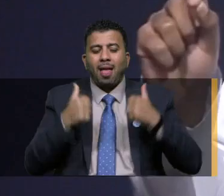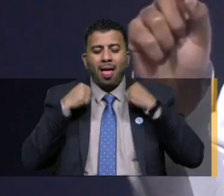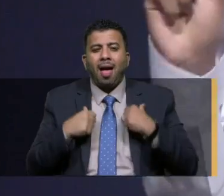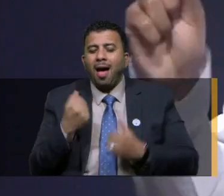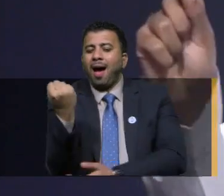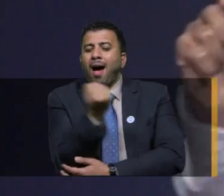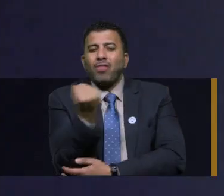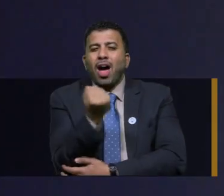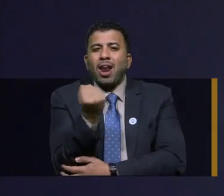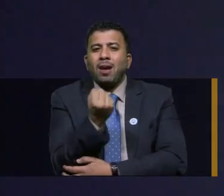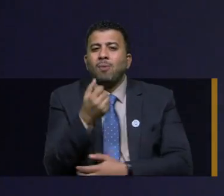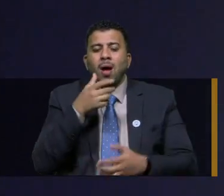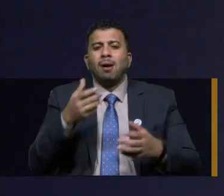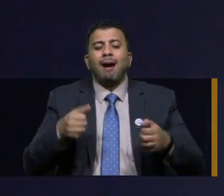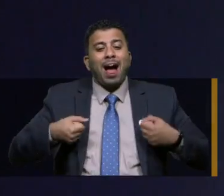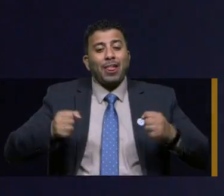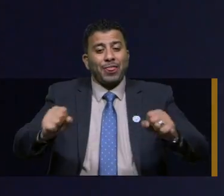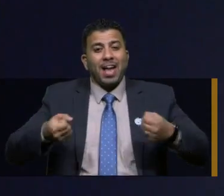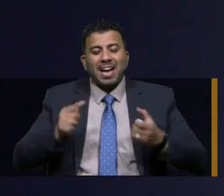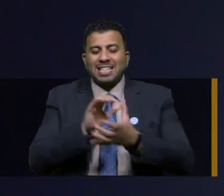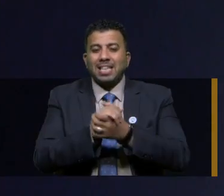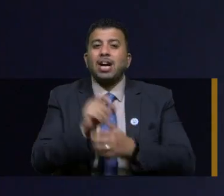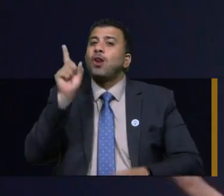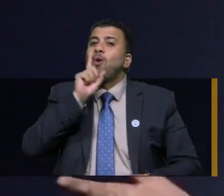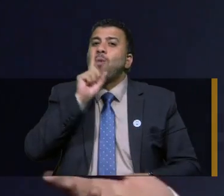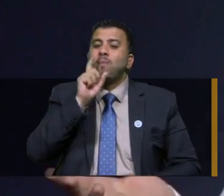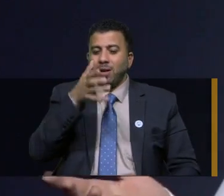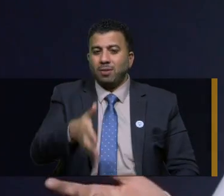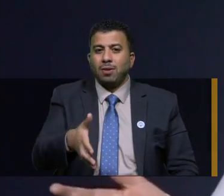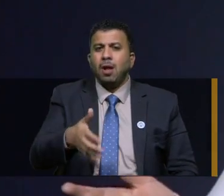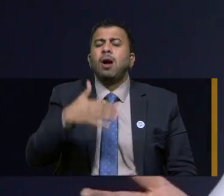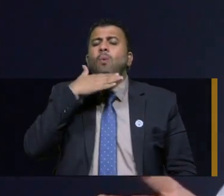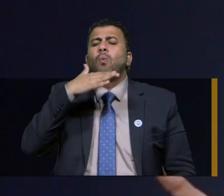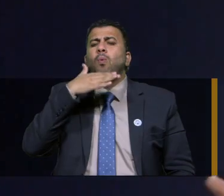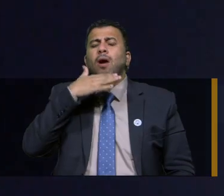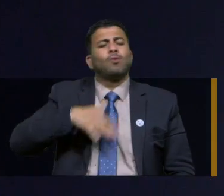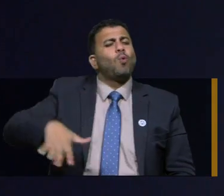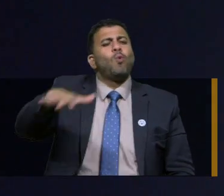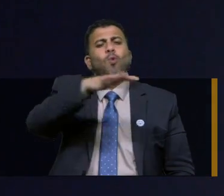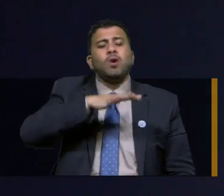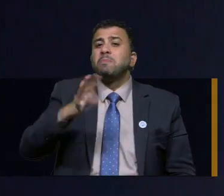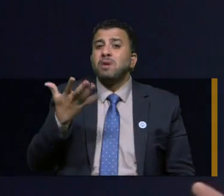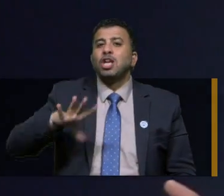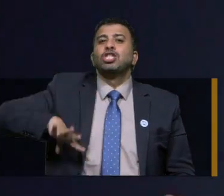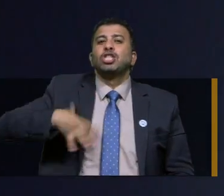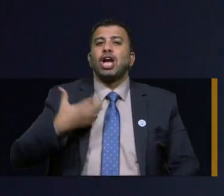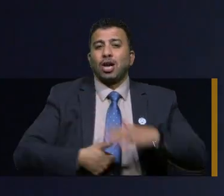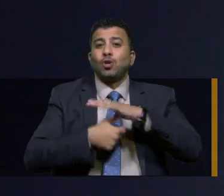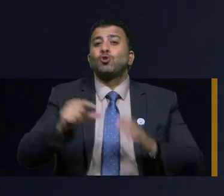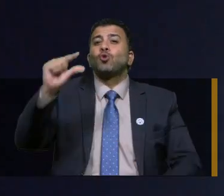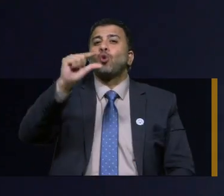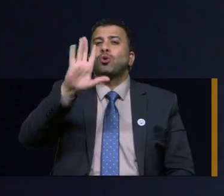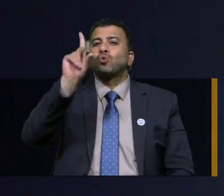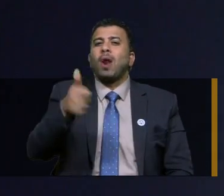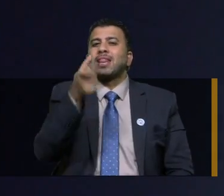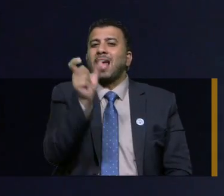حضانات وحدائق صديقة للأم والطفل. إنه والد الجميع صاحب السمو الشيخ الدكتور سلطان